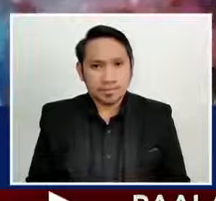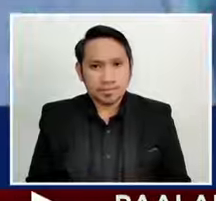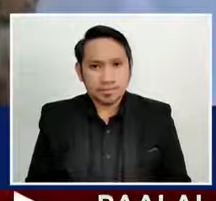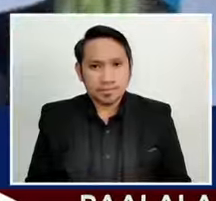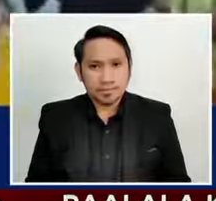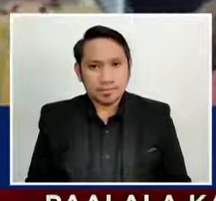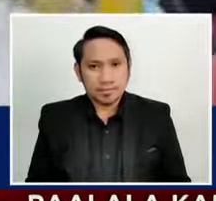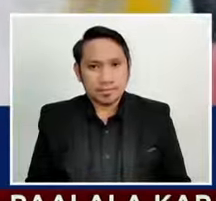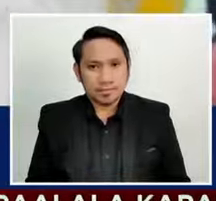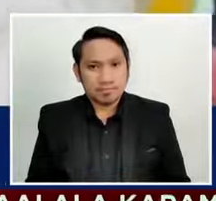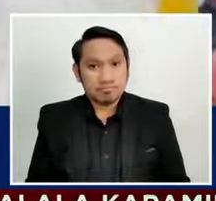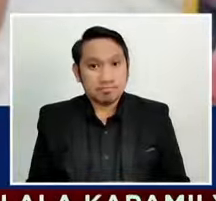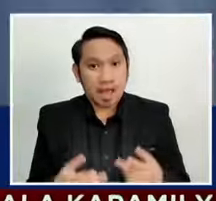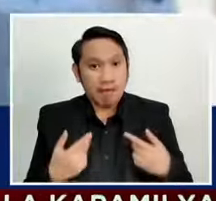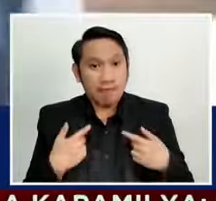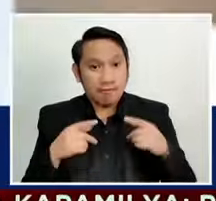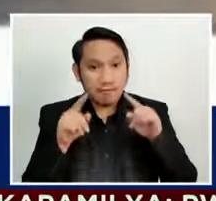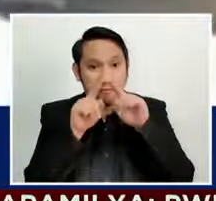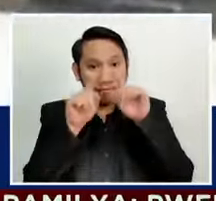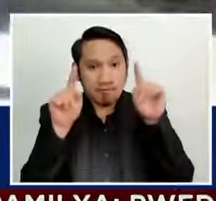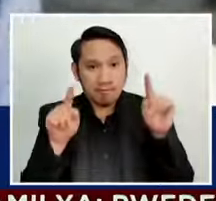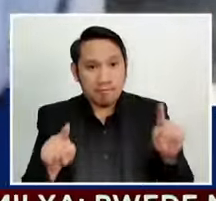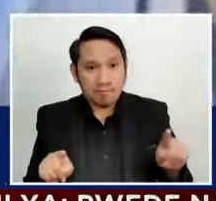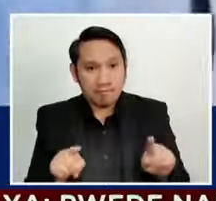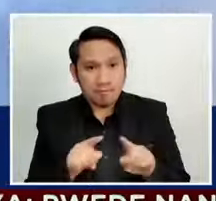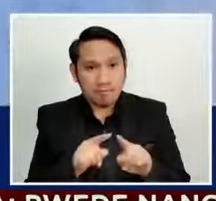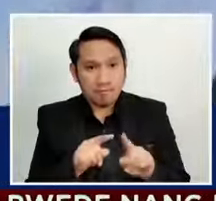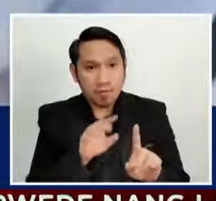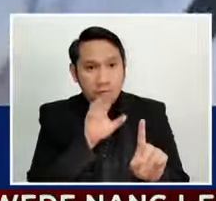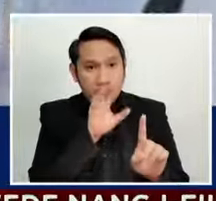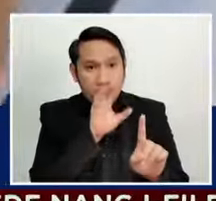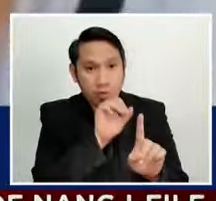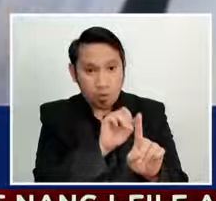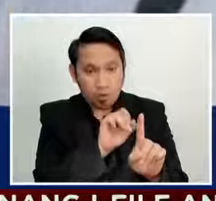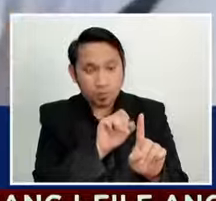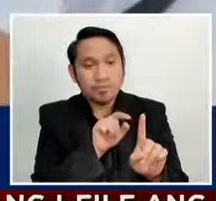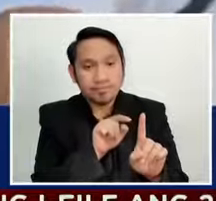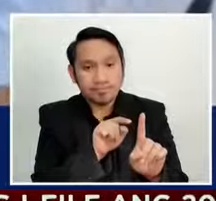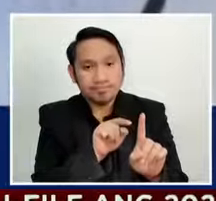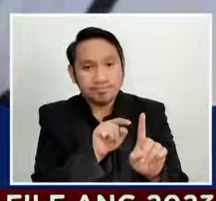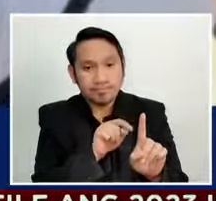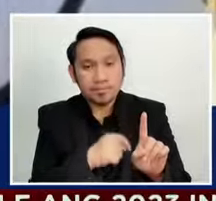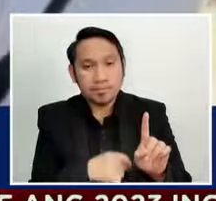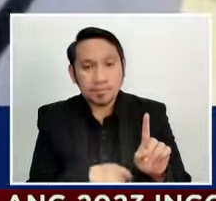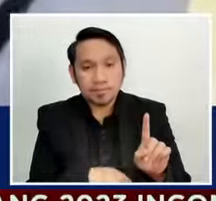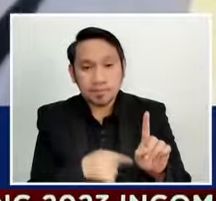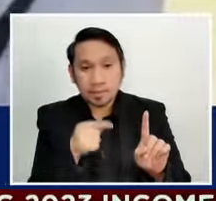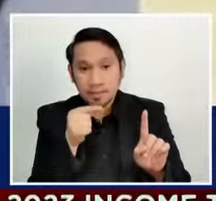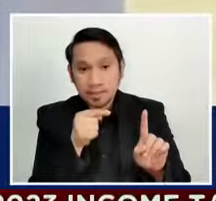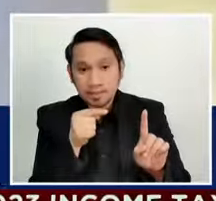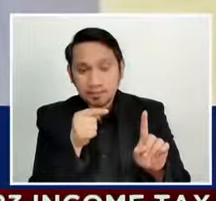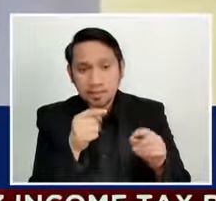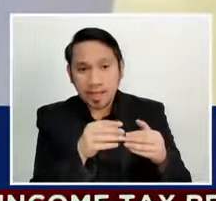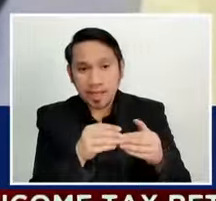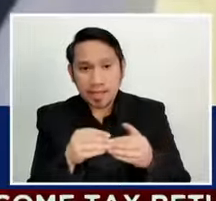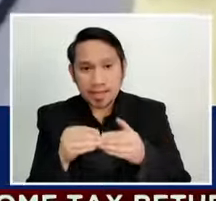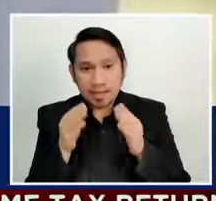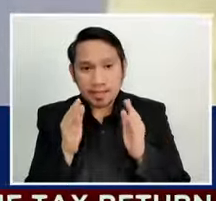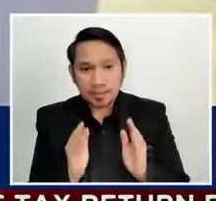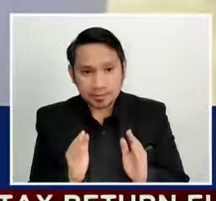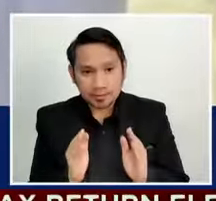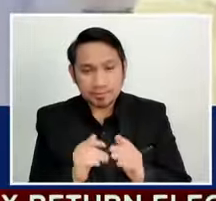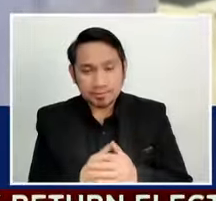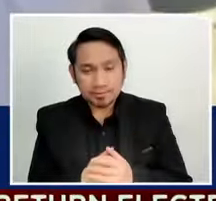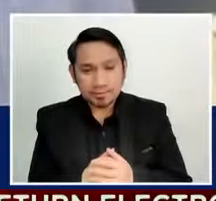Sa bisa ng warrant of arrest, inaresto ng mga operatiba ng PNP Highway Patrol Group ang leader umano ng Labas Casa Modus